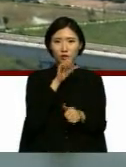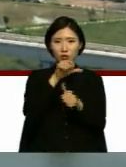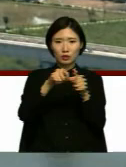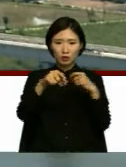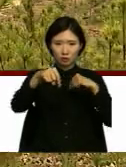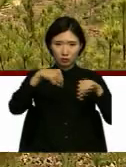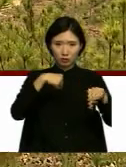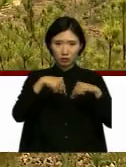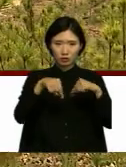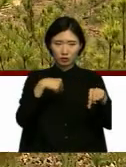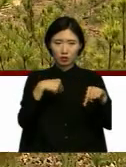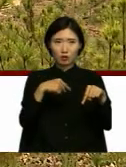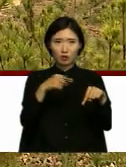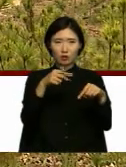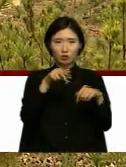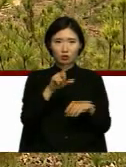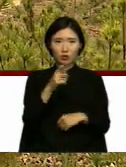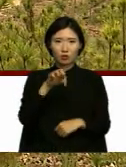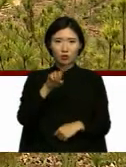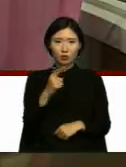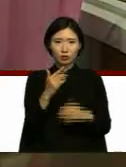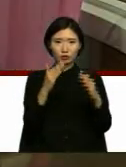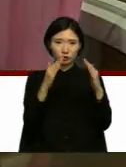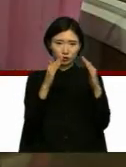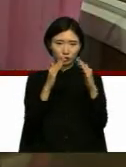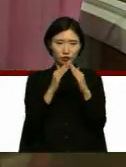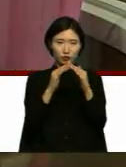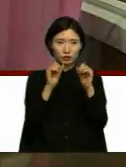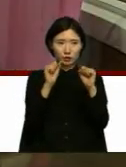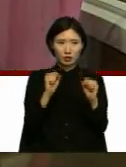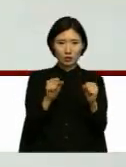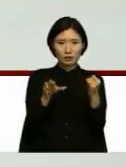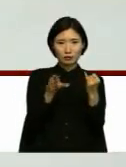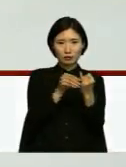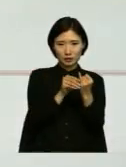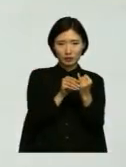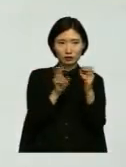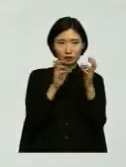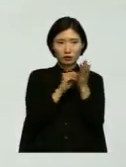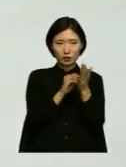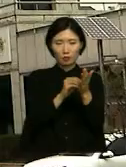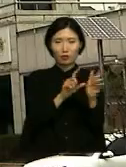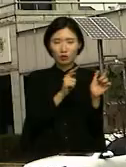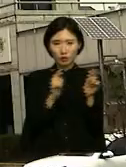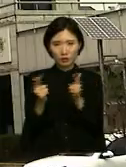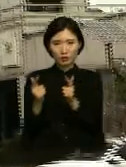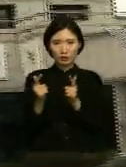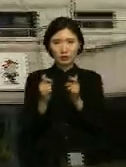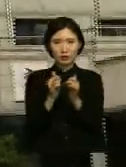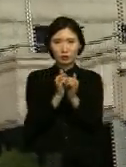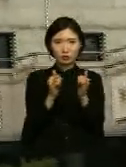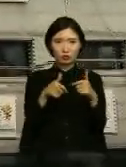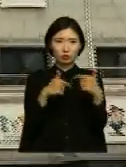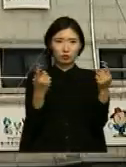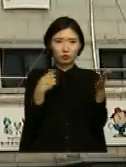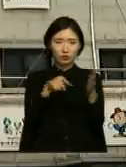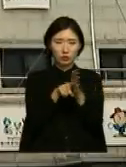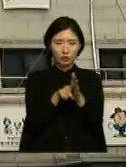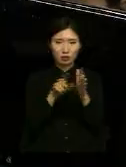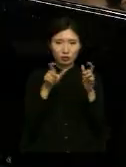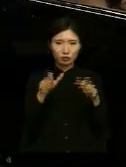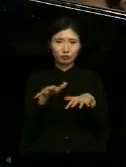정책과 전원주택 열풍 임신과 출산 지원 정책 을 꼽았습니다 또 인구 증가를 위해 군 조직 중